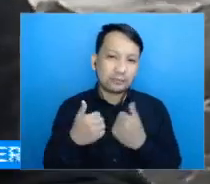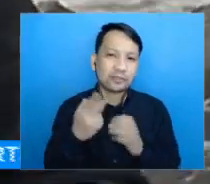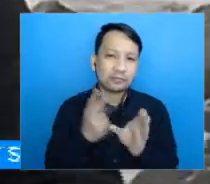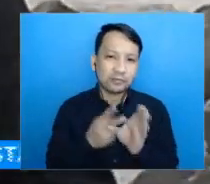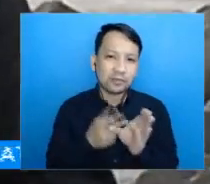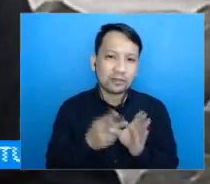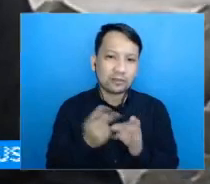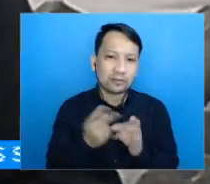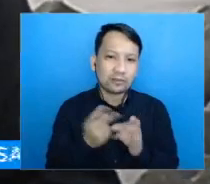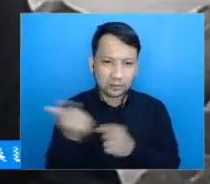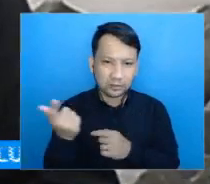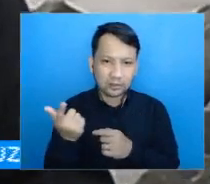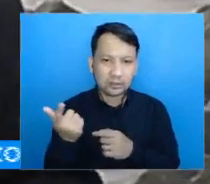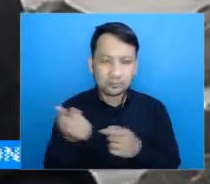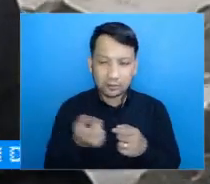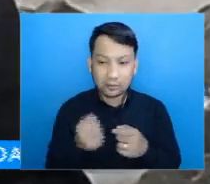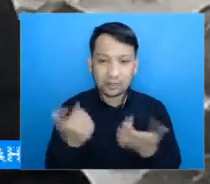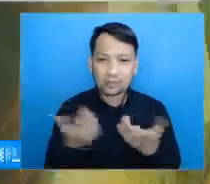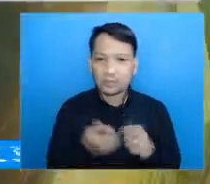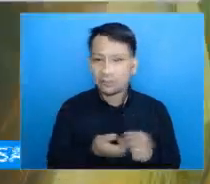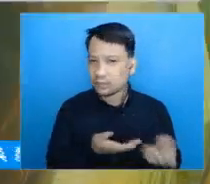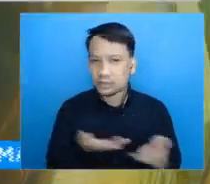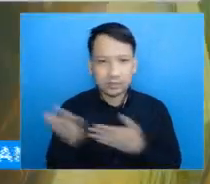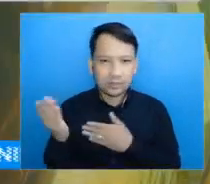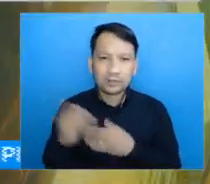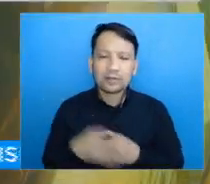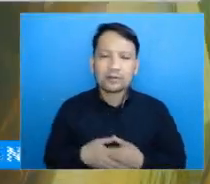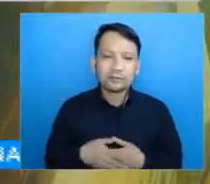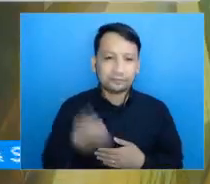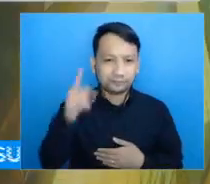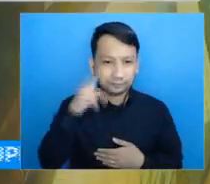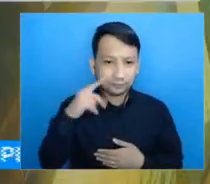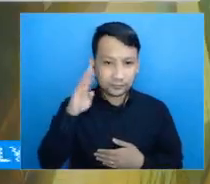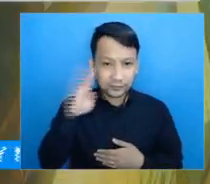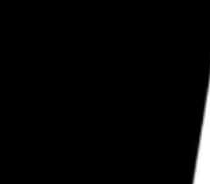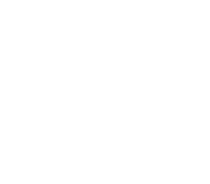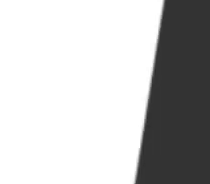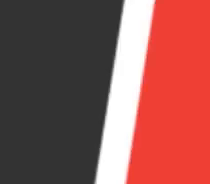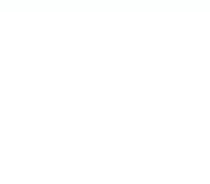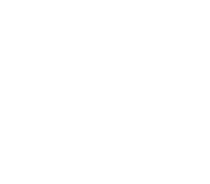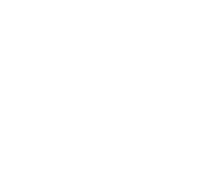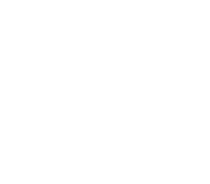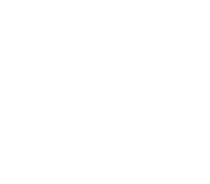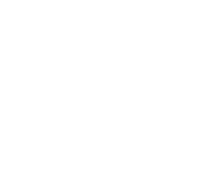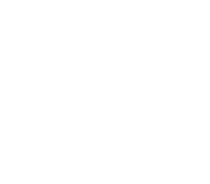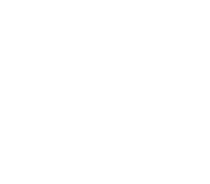natow. Paolo? Maraming salamat, Hannibal Talete.